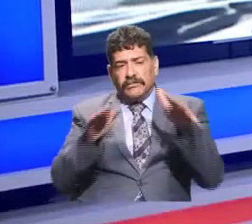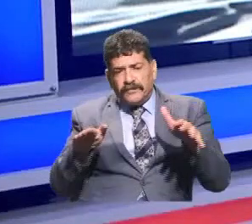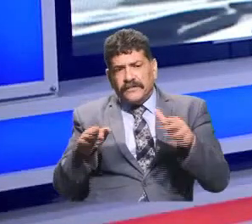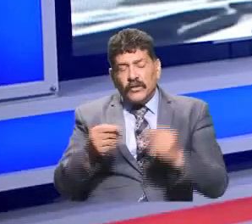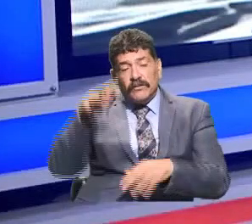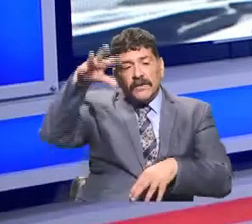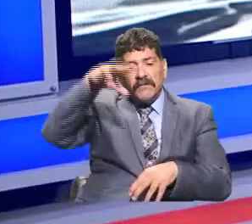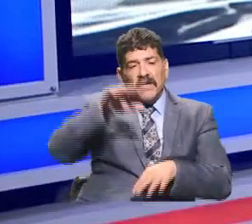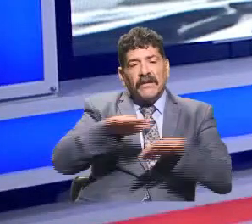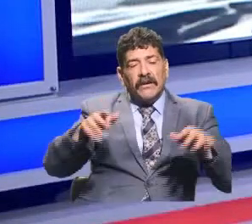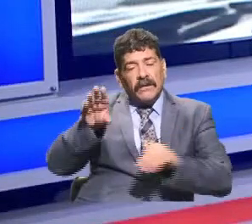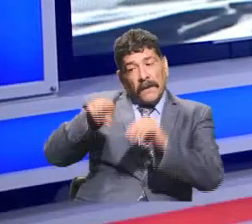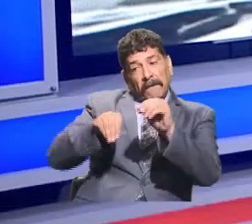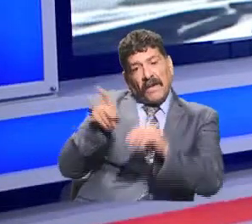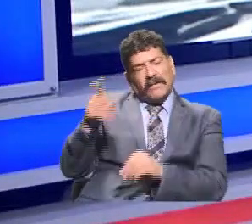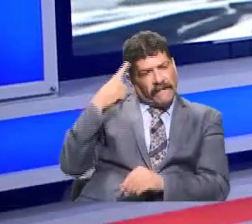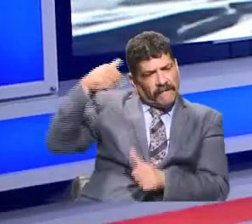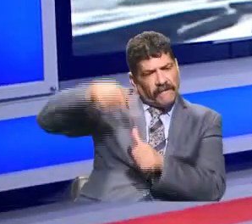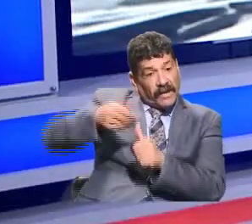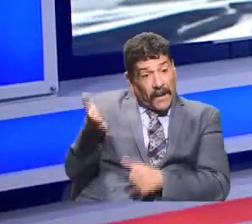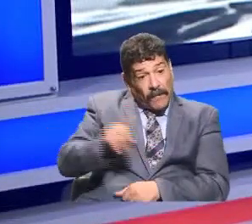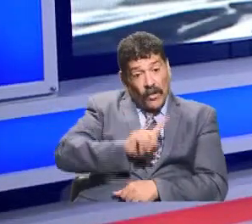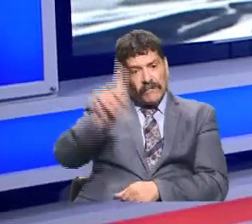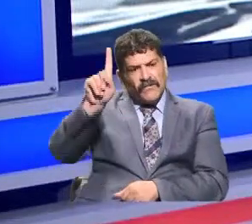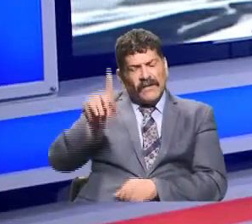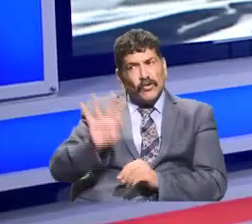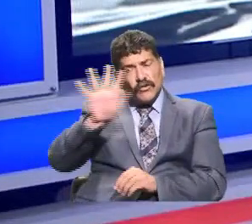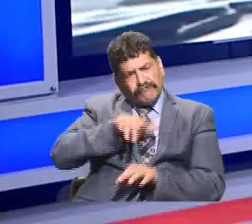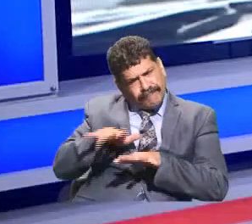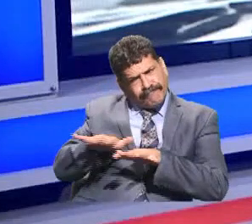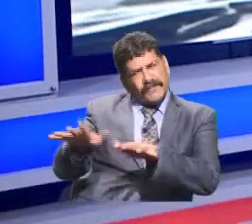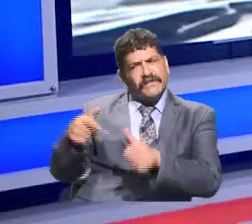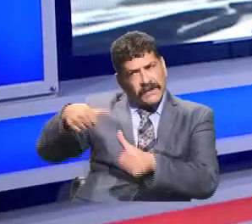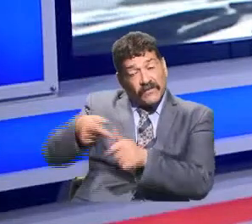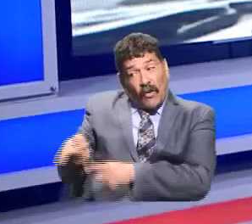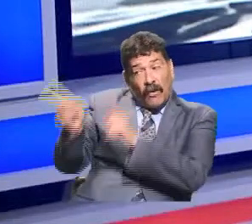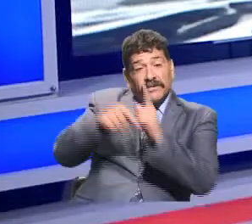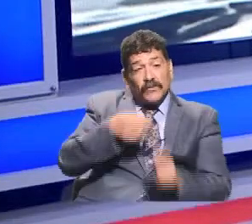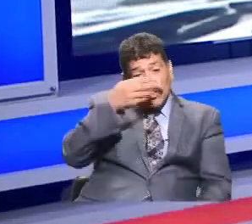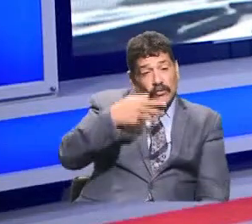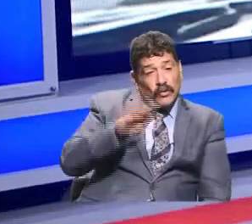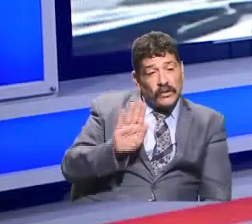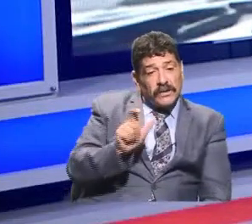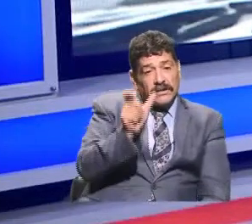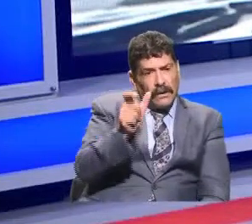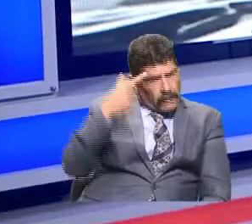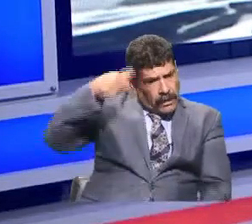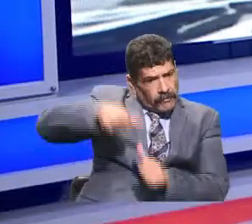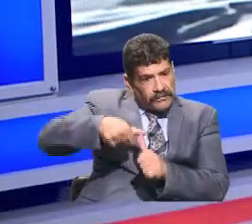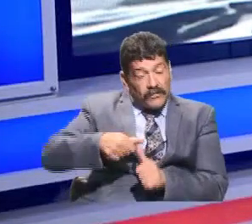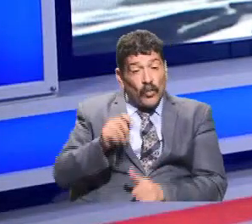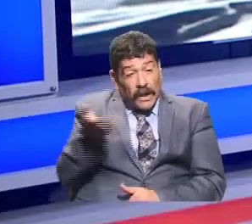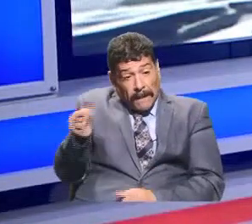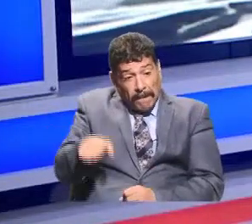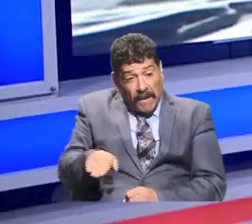ومطرا وفكره لم تمت ولن تغب حتى اليوم رحل الجسد وبقي ابن